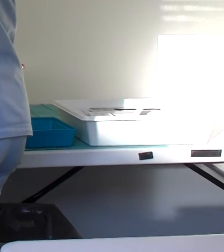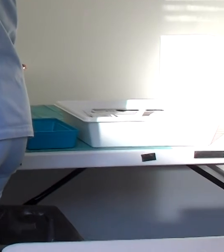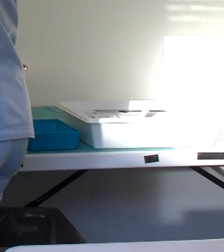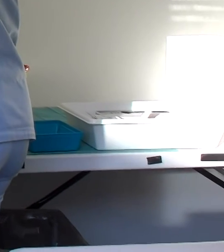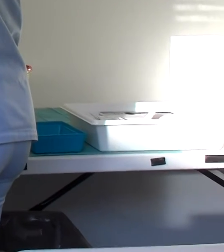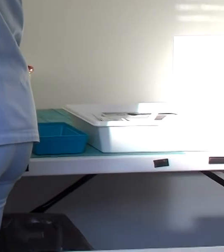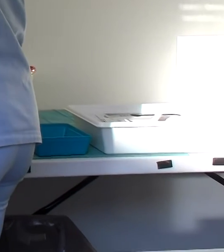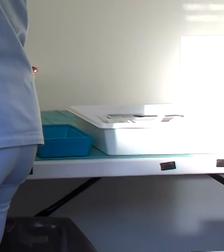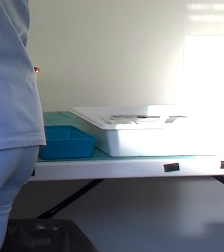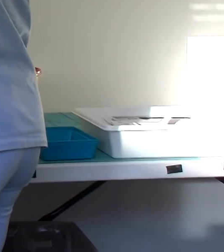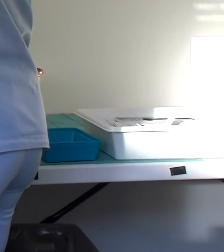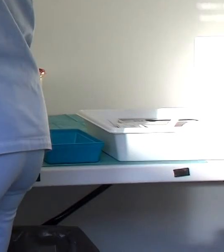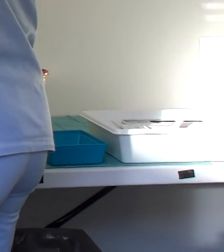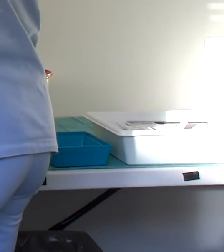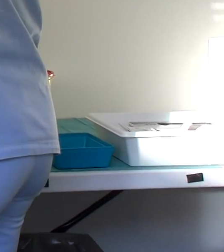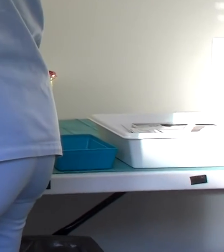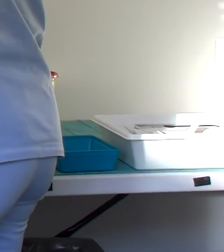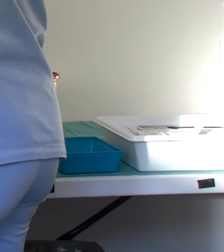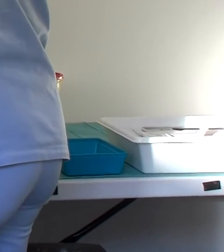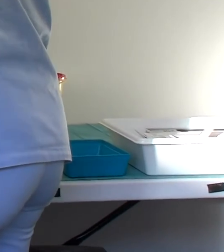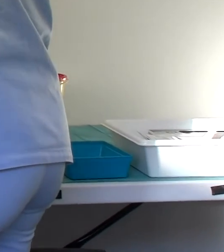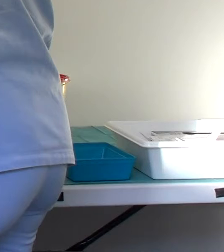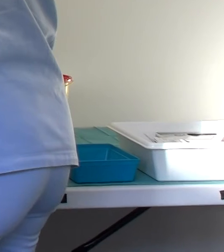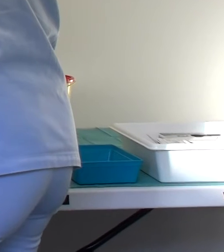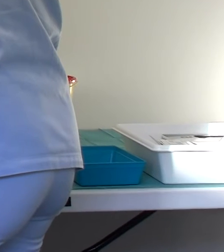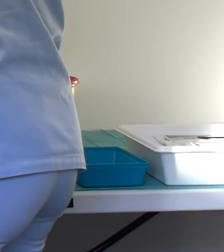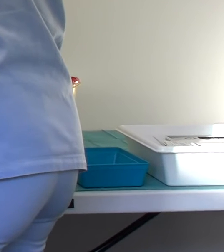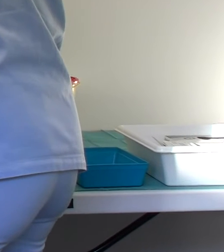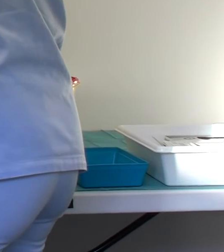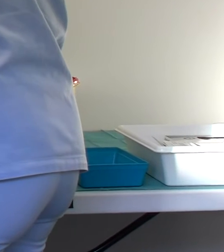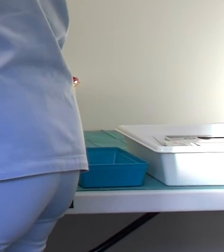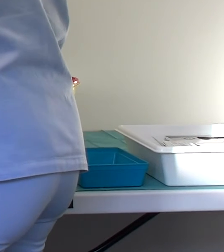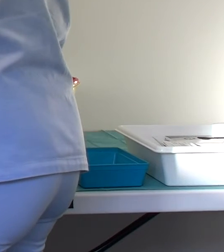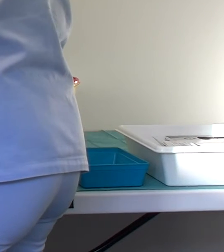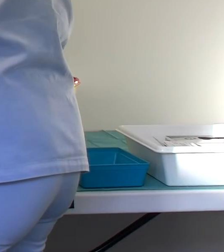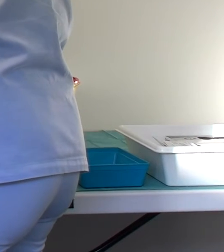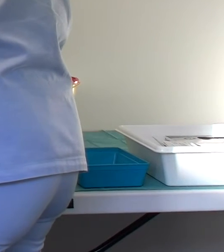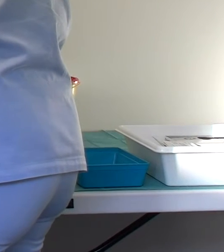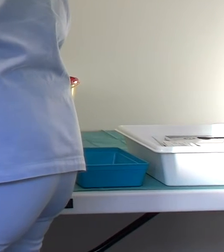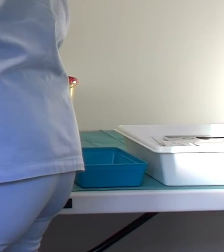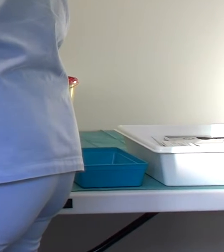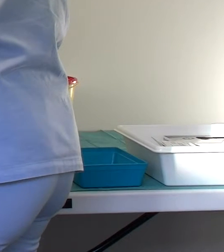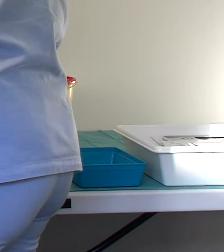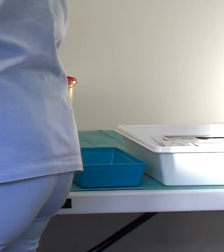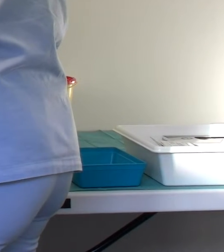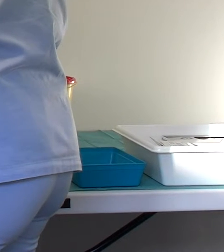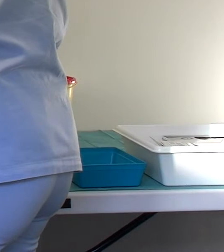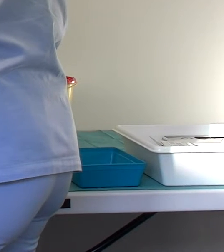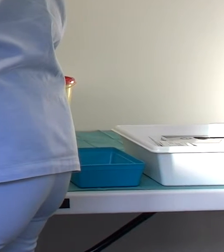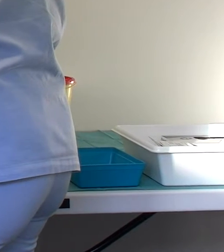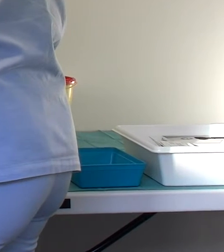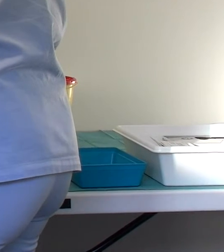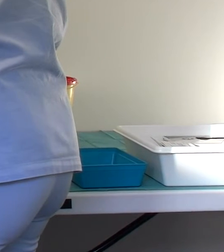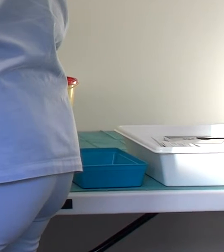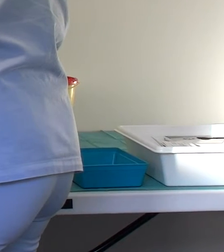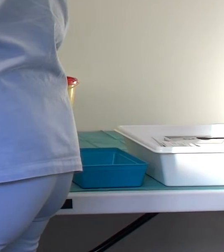je od vsega najučinkovitejši javnozdravstveni ukrep za preprečevanje nalezljivih bolezni, pravi Poklukar. S cepljenjem